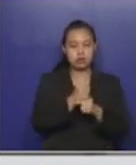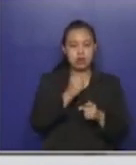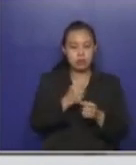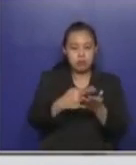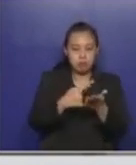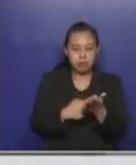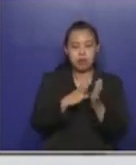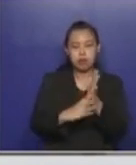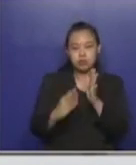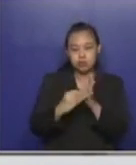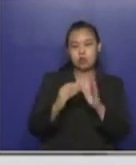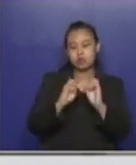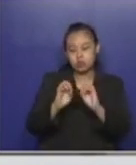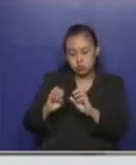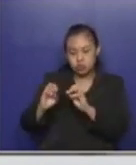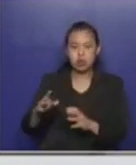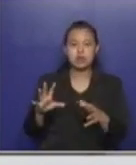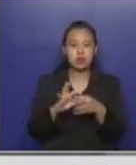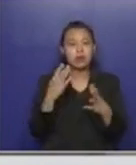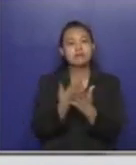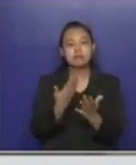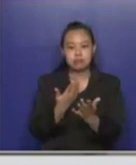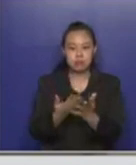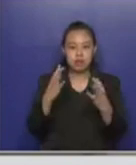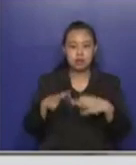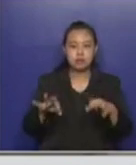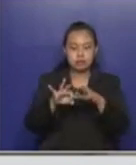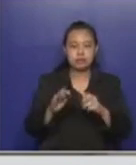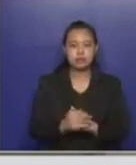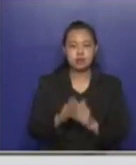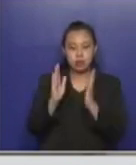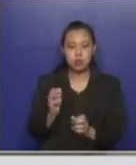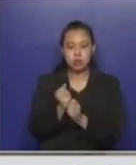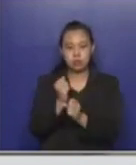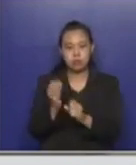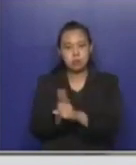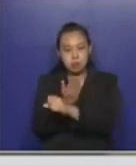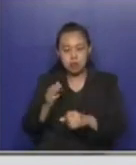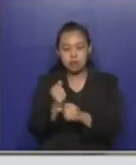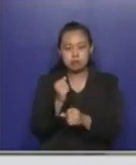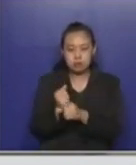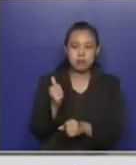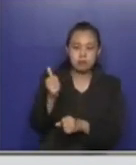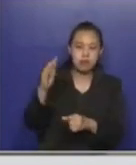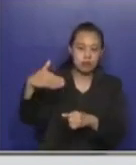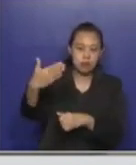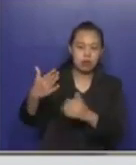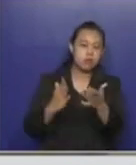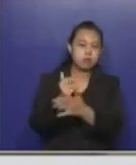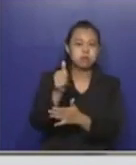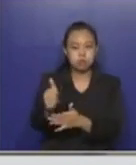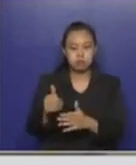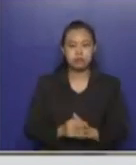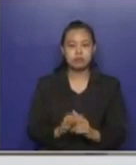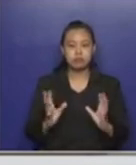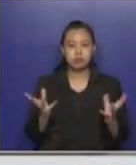หรือโคชชิ่งโดยเฉพาะเรื่องการเงินนะคะเพื่อให้ผู้ประกอบการสามารถอยู่รอดและเติบโตได้ด้วยตัวเองสไล